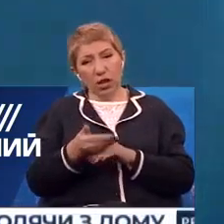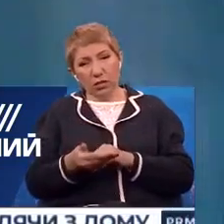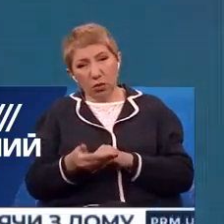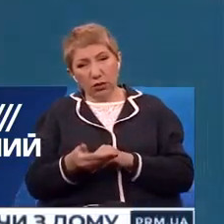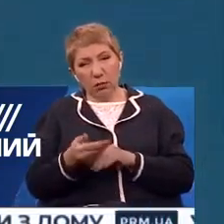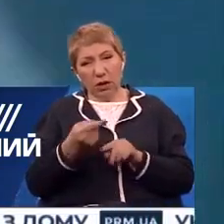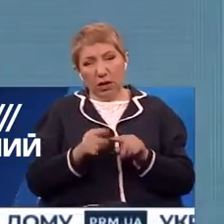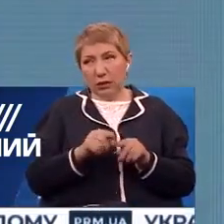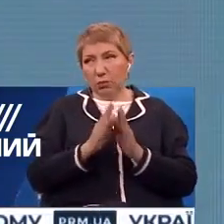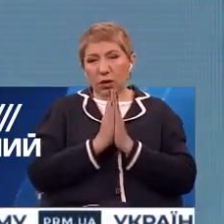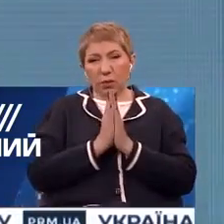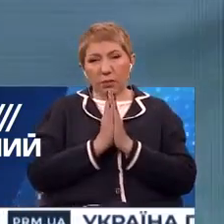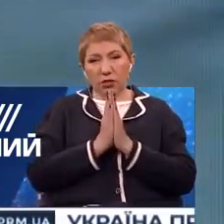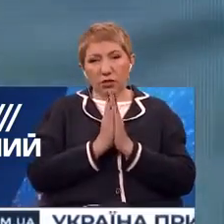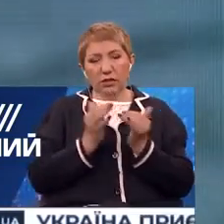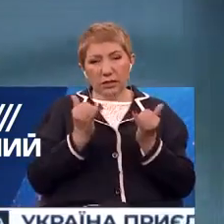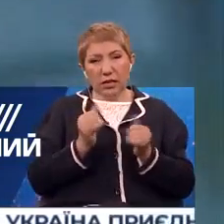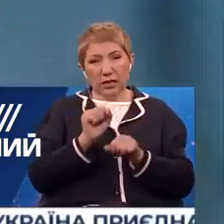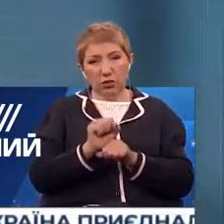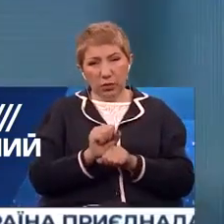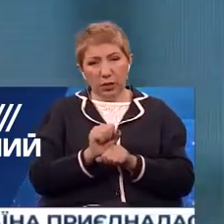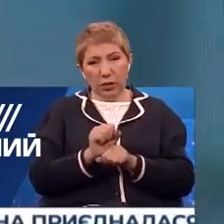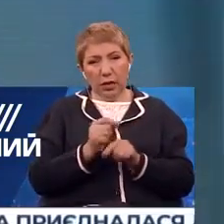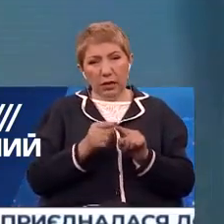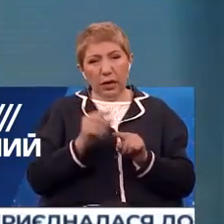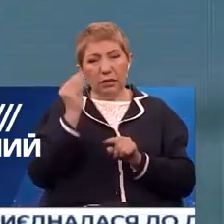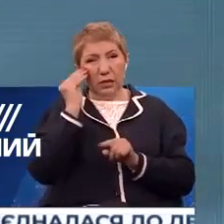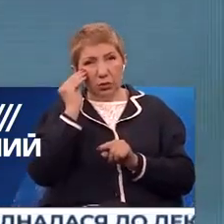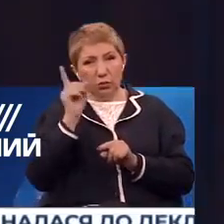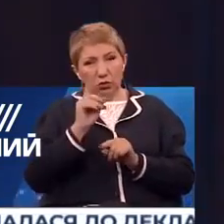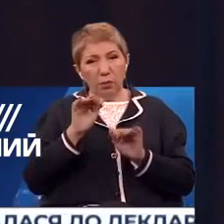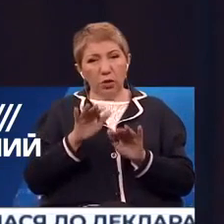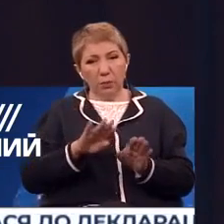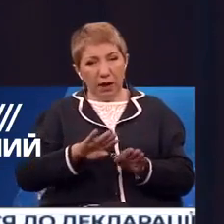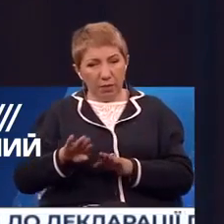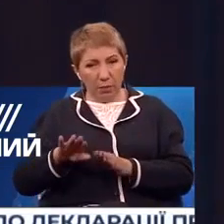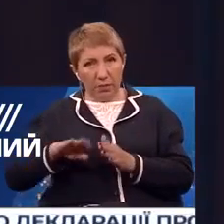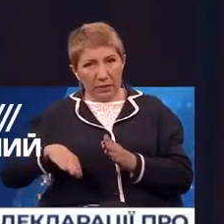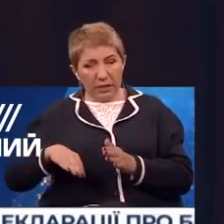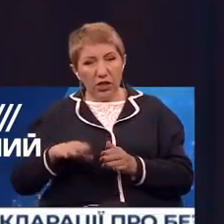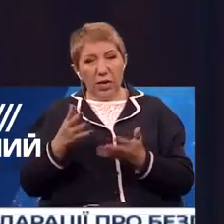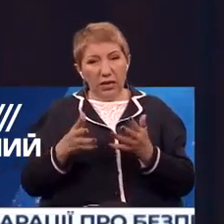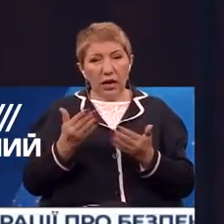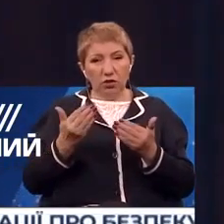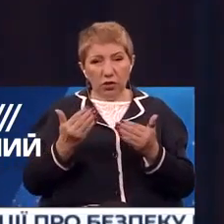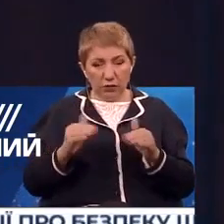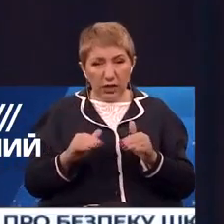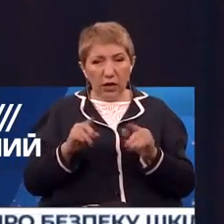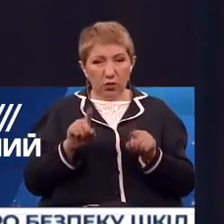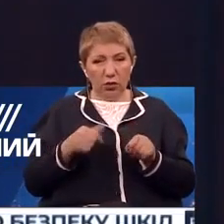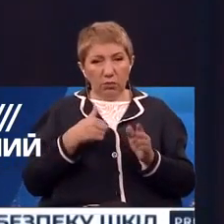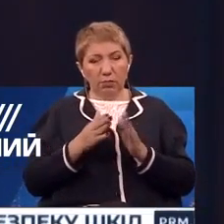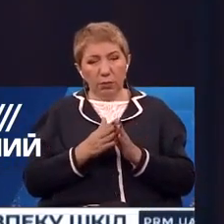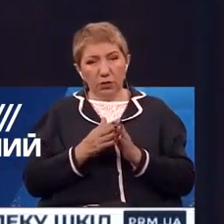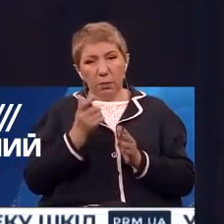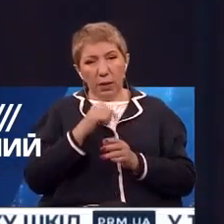тому я вас попрошу от зараз зупинитись на цій думці, для того, щоб вже ми про справи Майдану поговорили. Якщо це вже все, то тоді ми попросимо